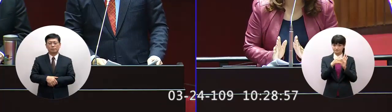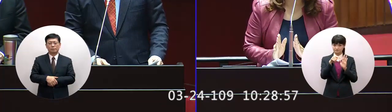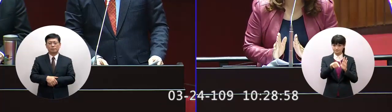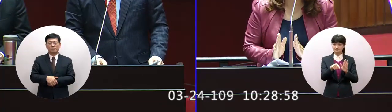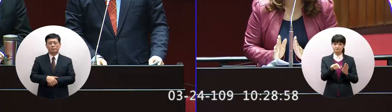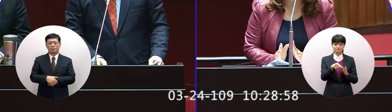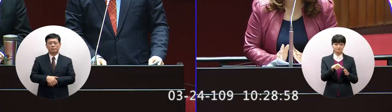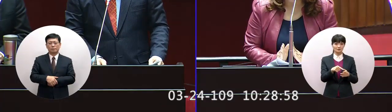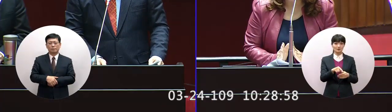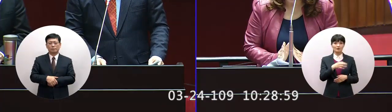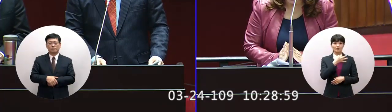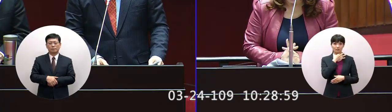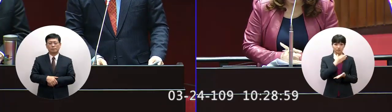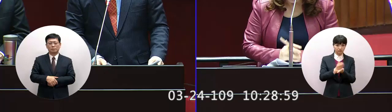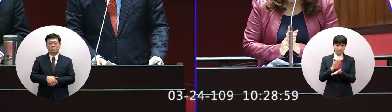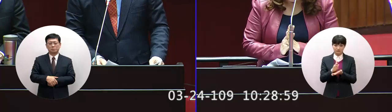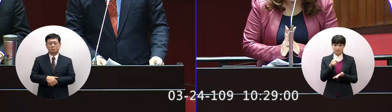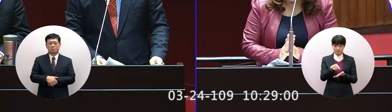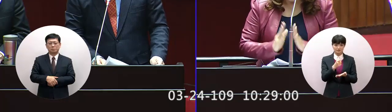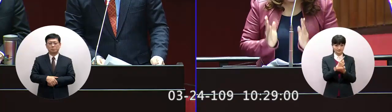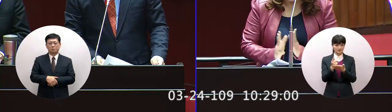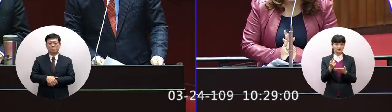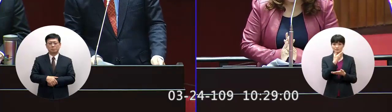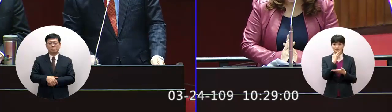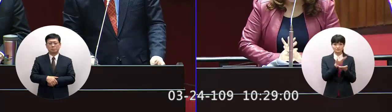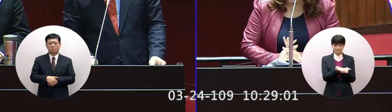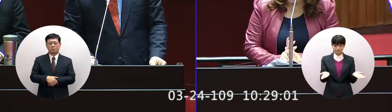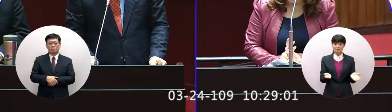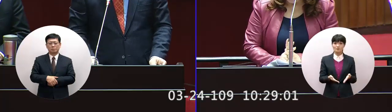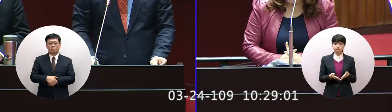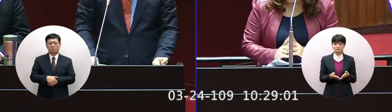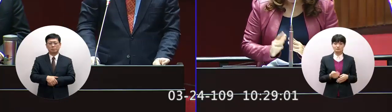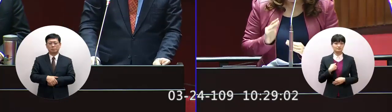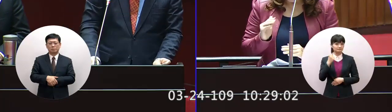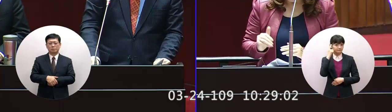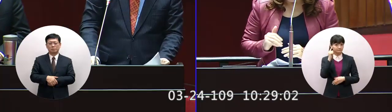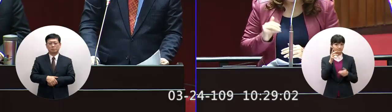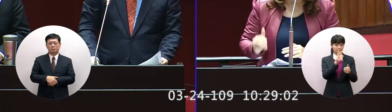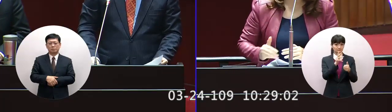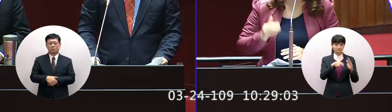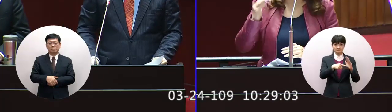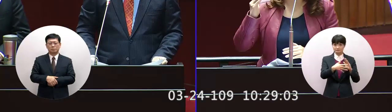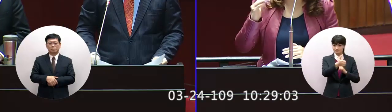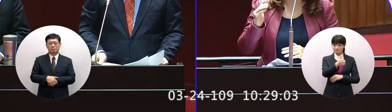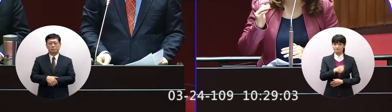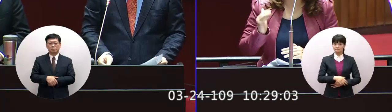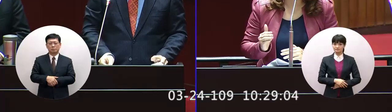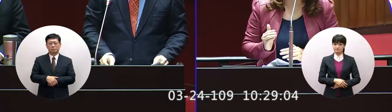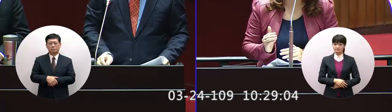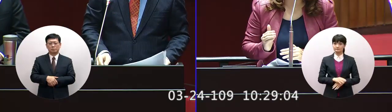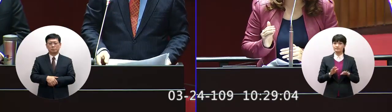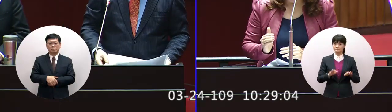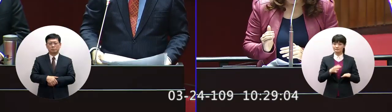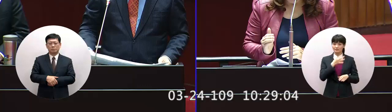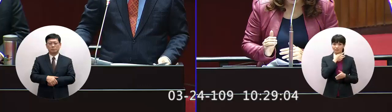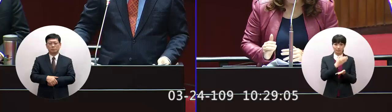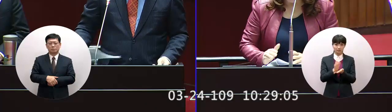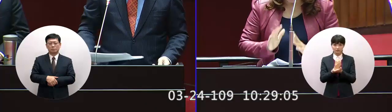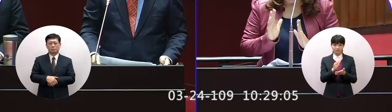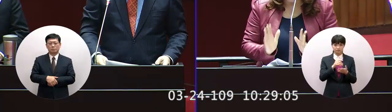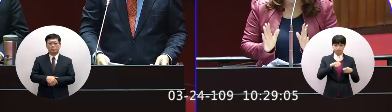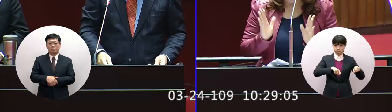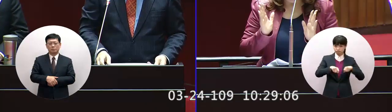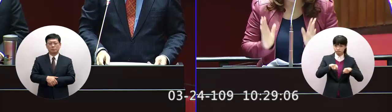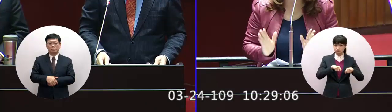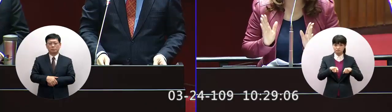雨露均沾嘛，哈。那本身想要请教我们院长，那我们目前所有的纾困方案是